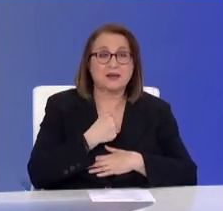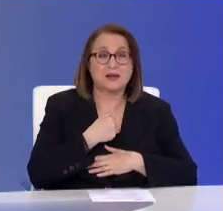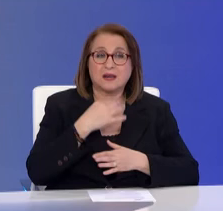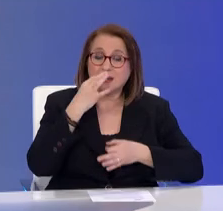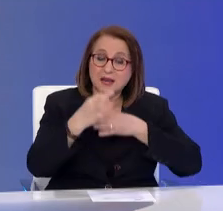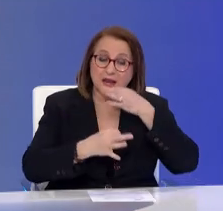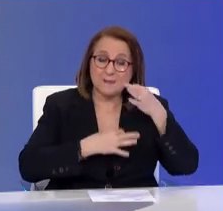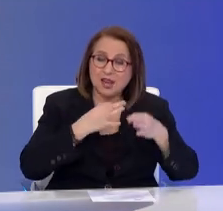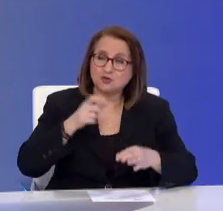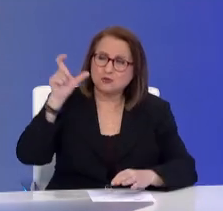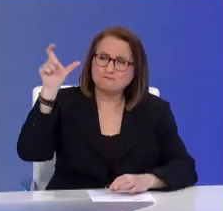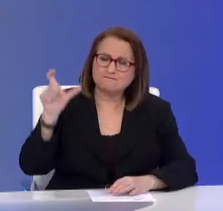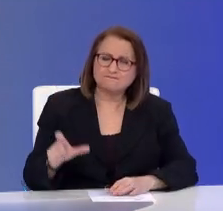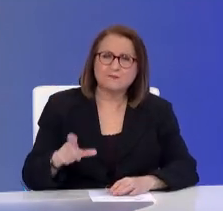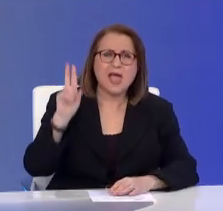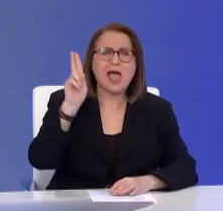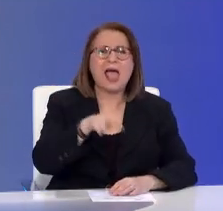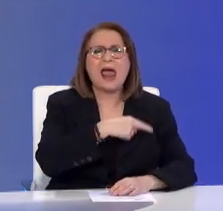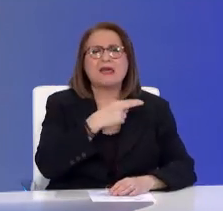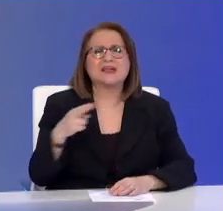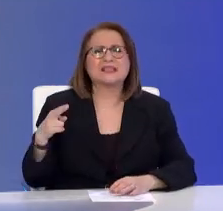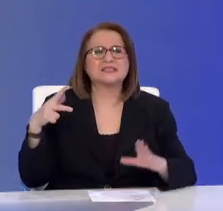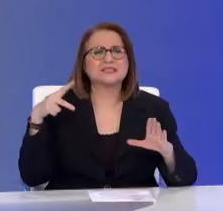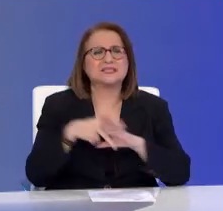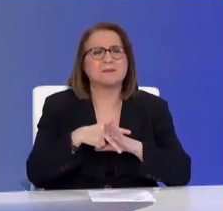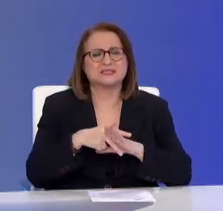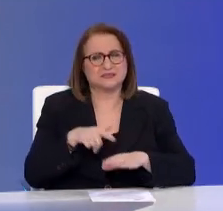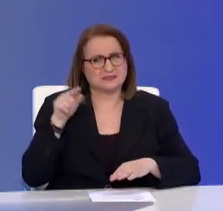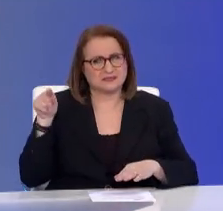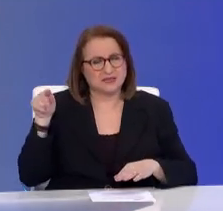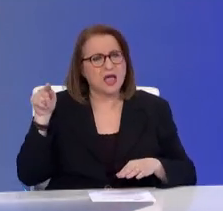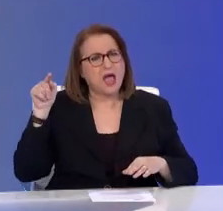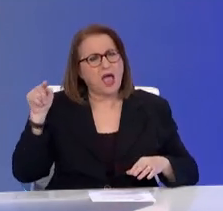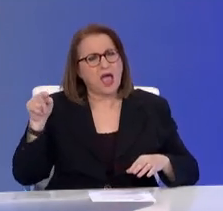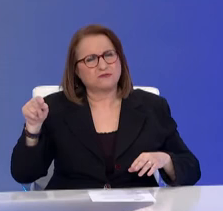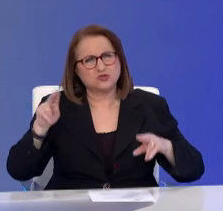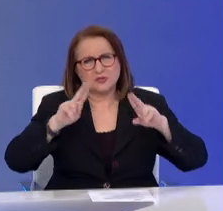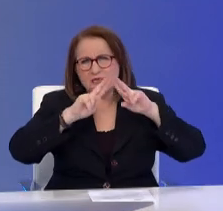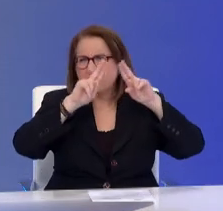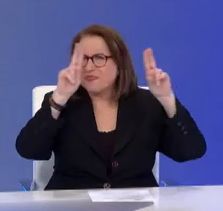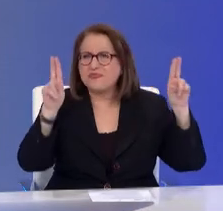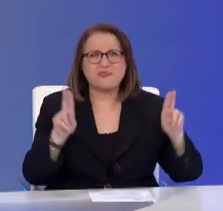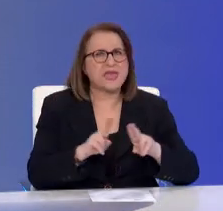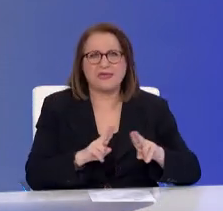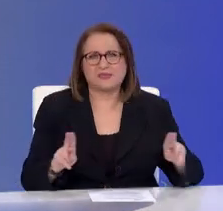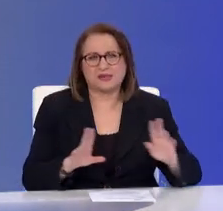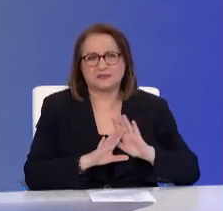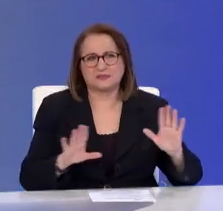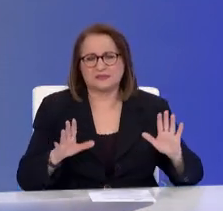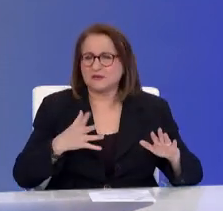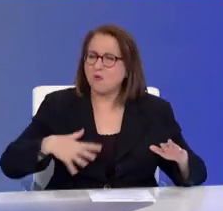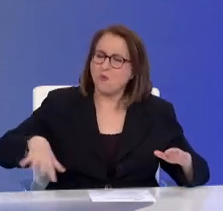προνομίο να μιλήσω για μια διακεκριμένη προσωπικότητα της διεθνούς